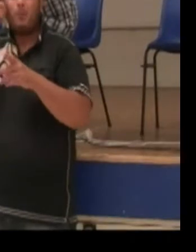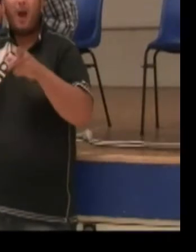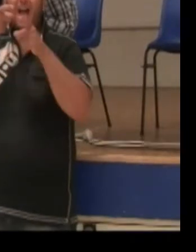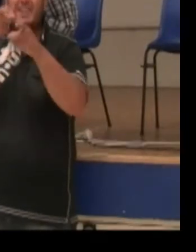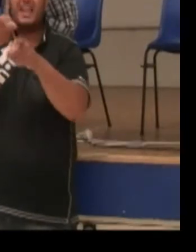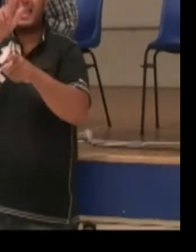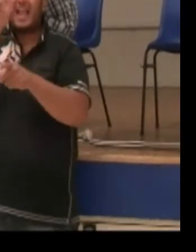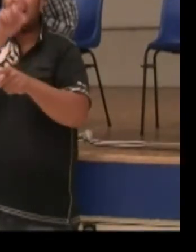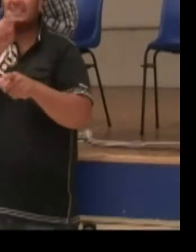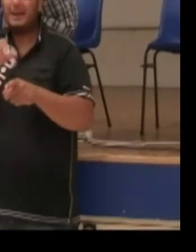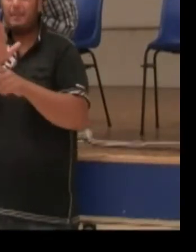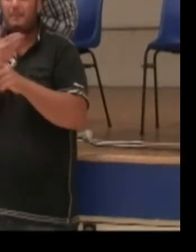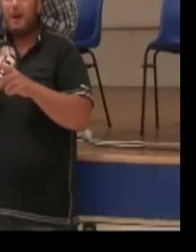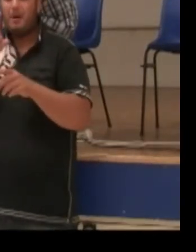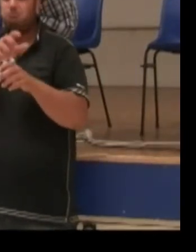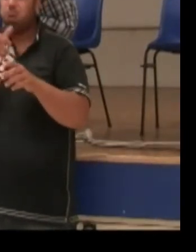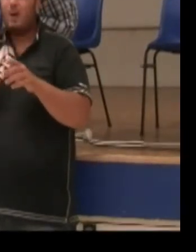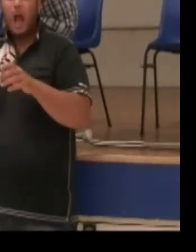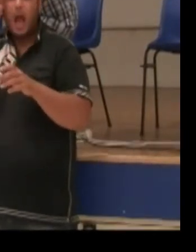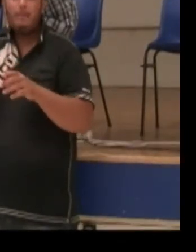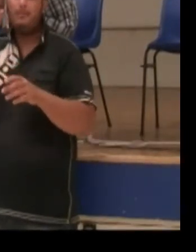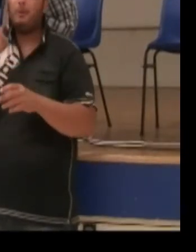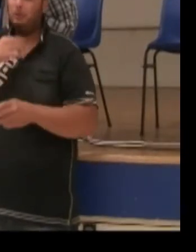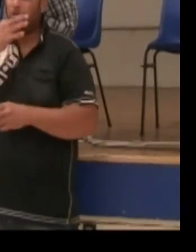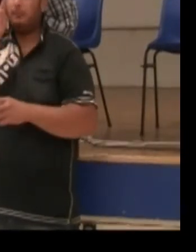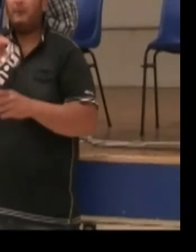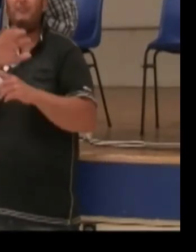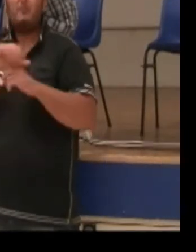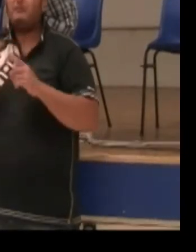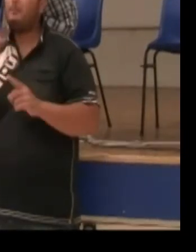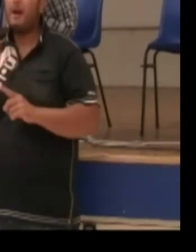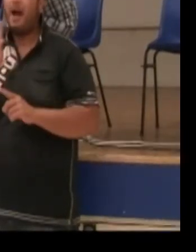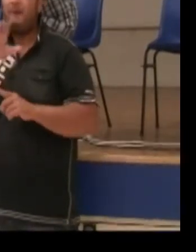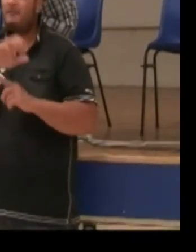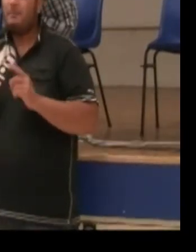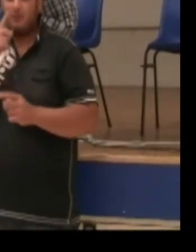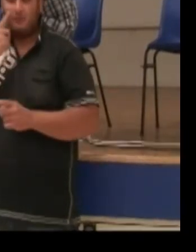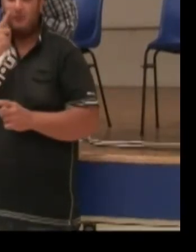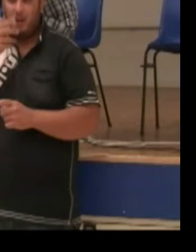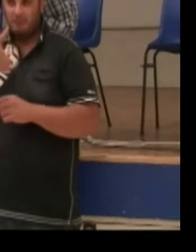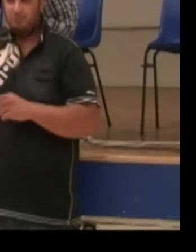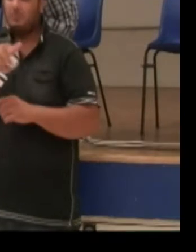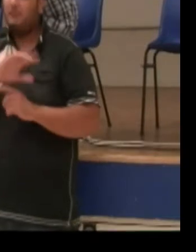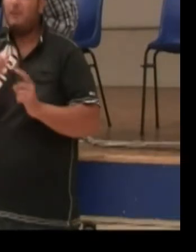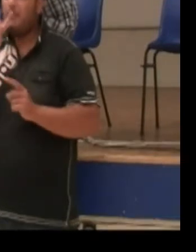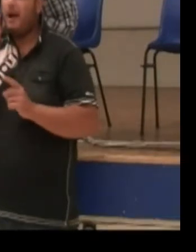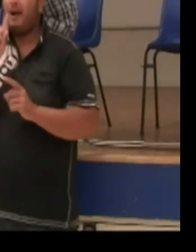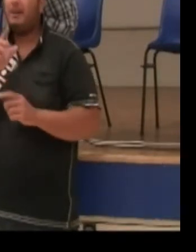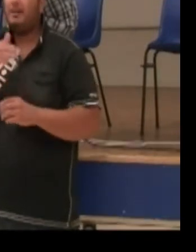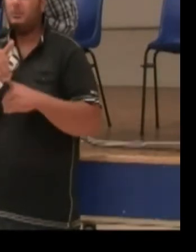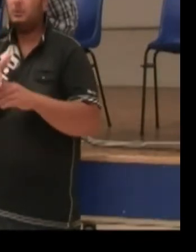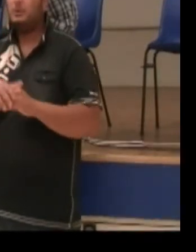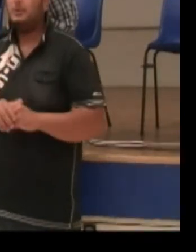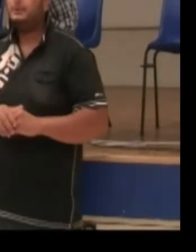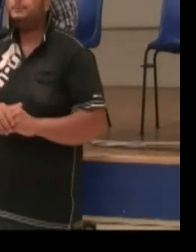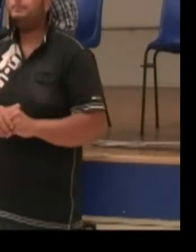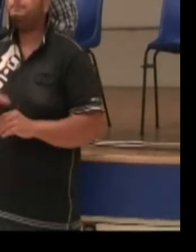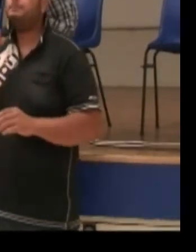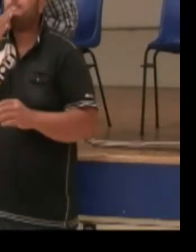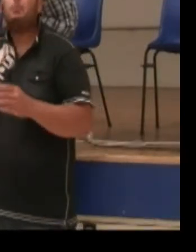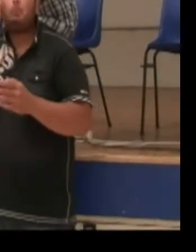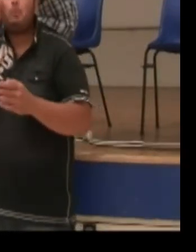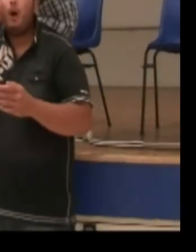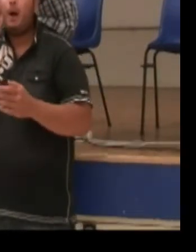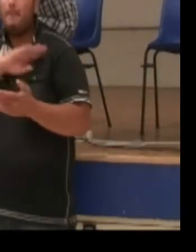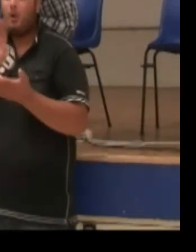dit, « La yuqatilunakum illa min wara'i fi qura muhassaratin aw min wara'i judur. Ba'suhum baynahum shadid. »